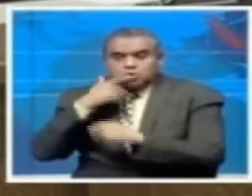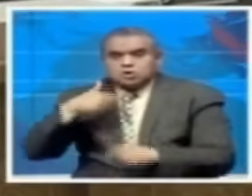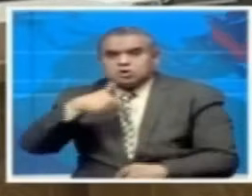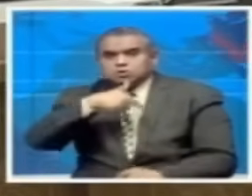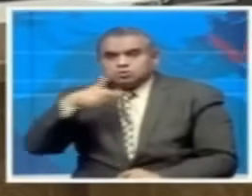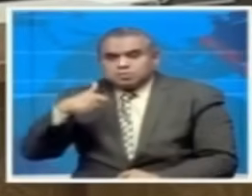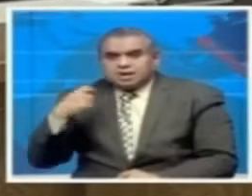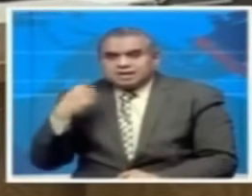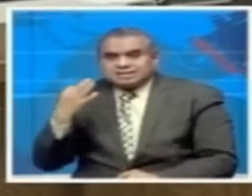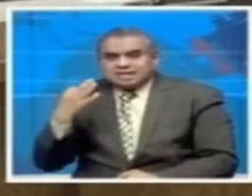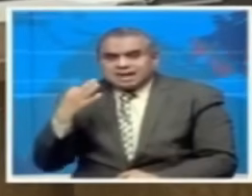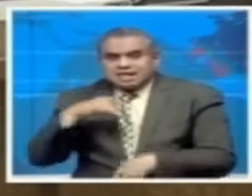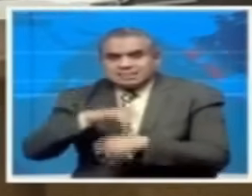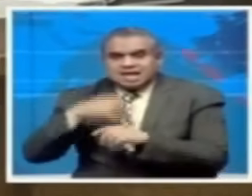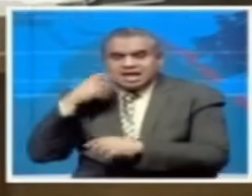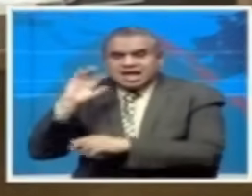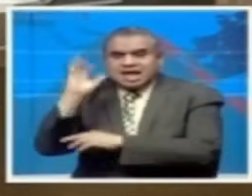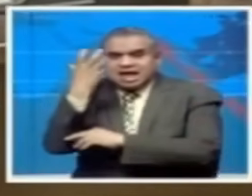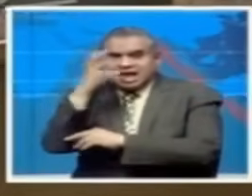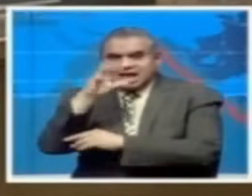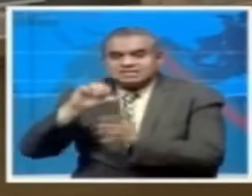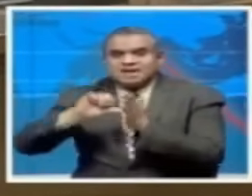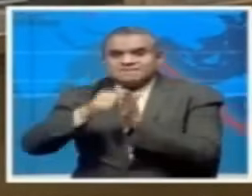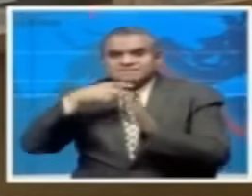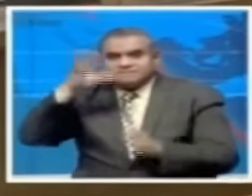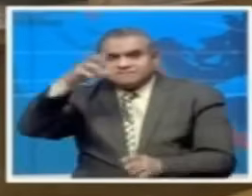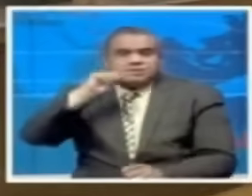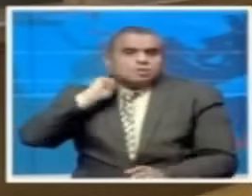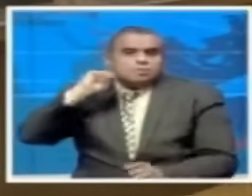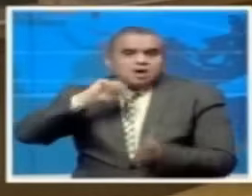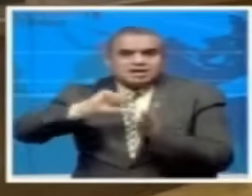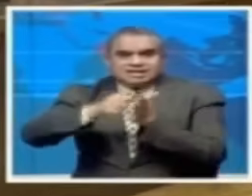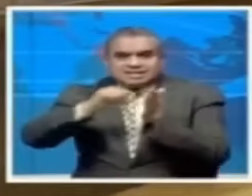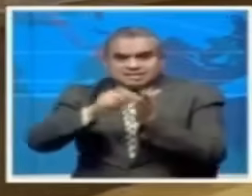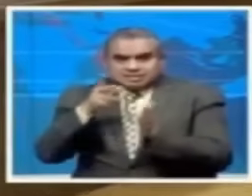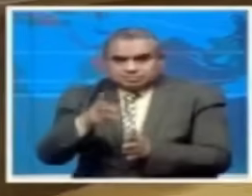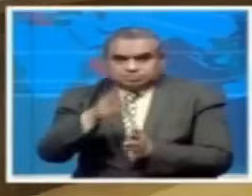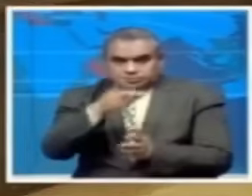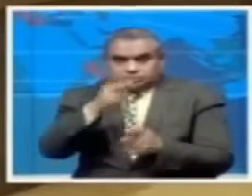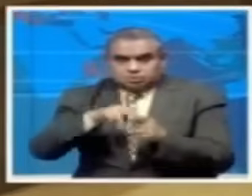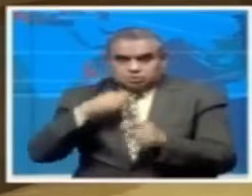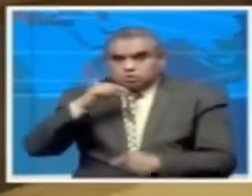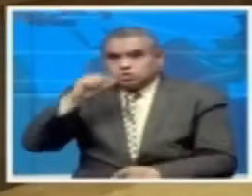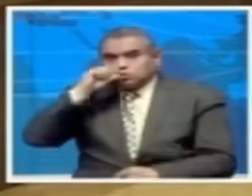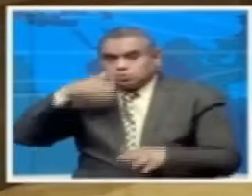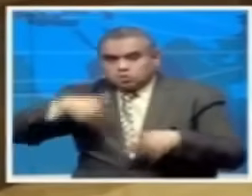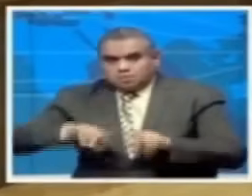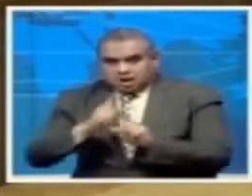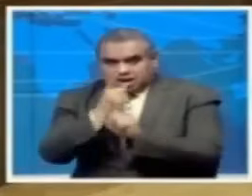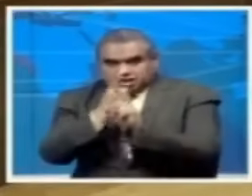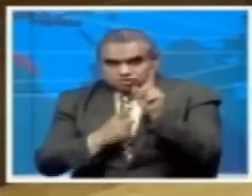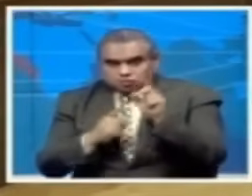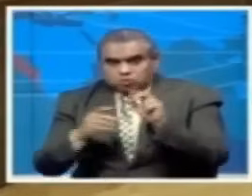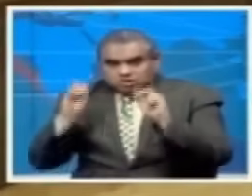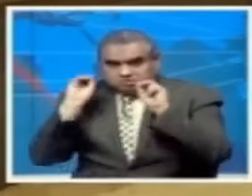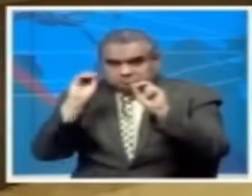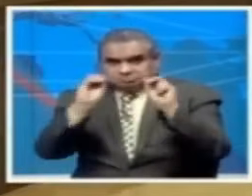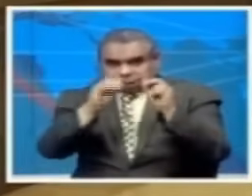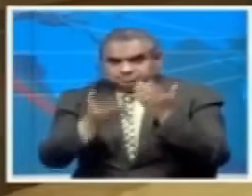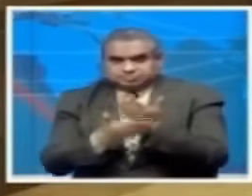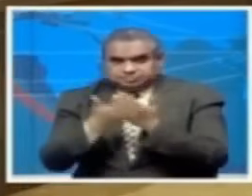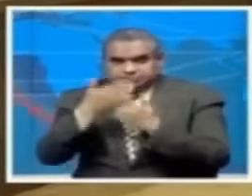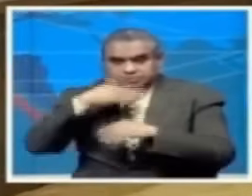176 نقطة إسعاف في مختلف محافظات الجمهورية. ووجه الدكتور مصطفى مدبولي بأن تكون هناك خطة